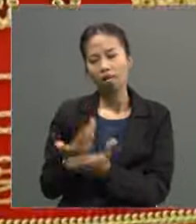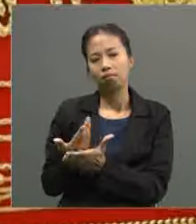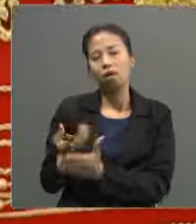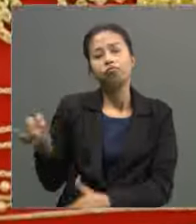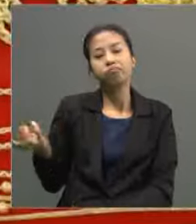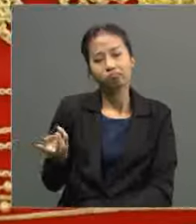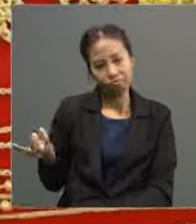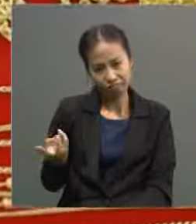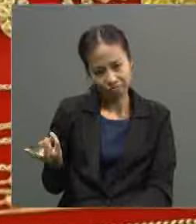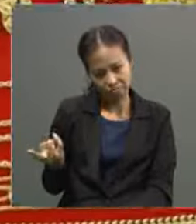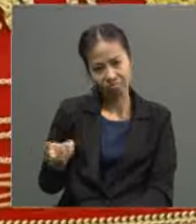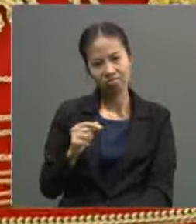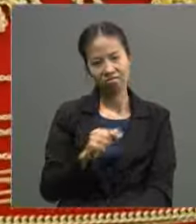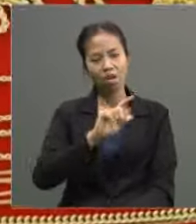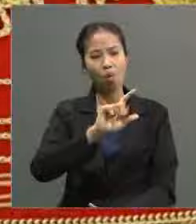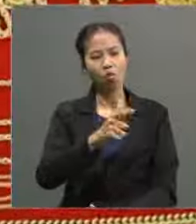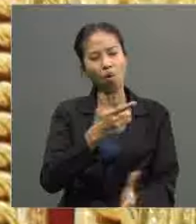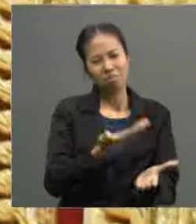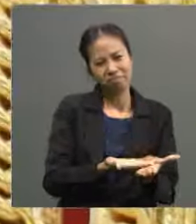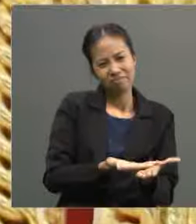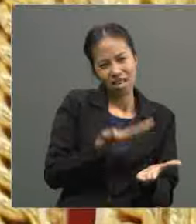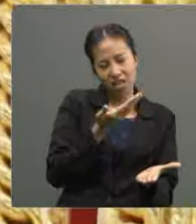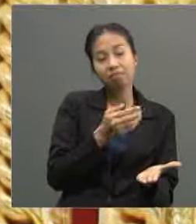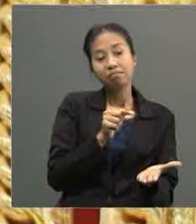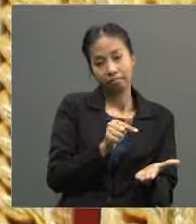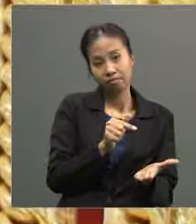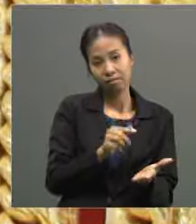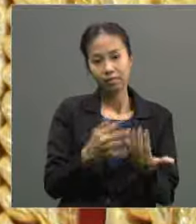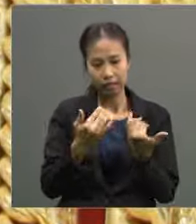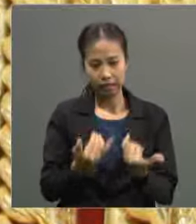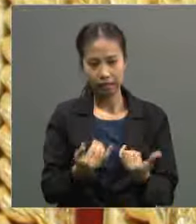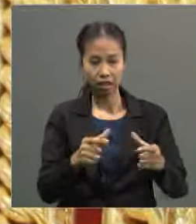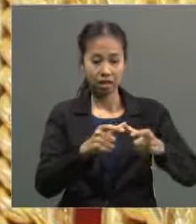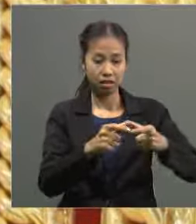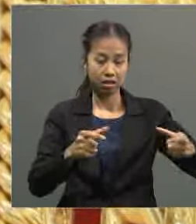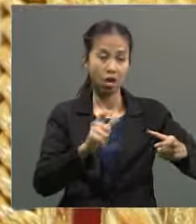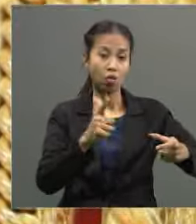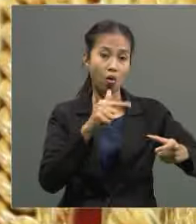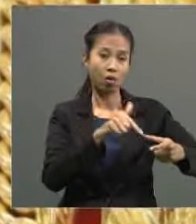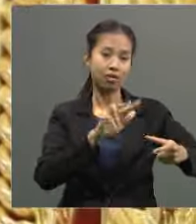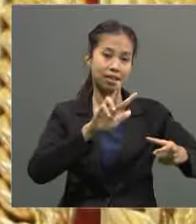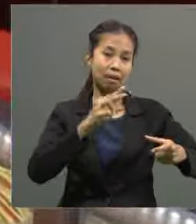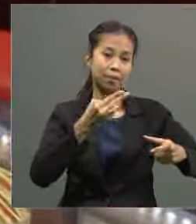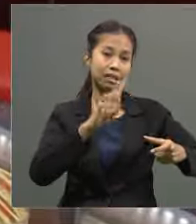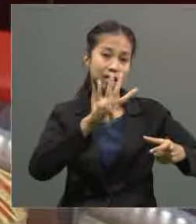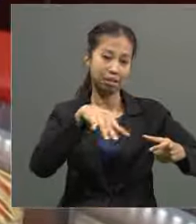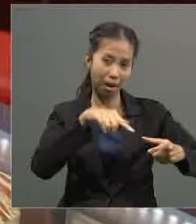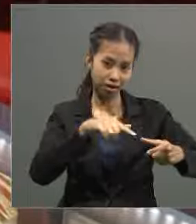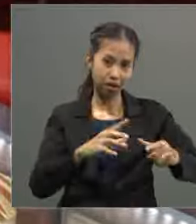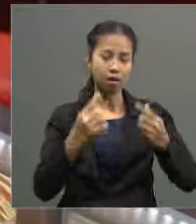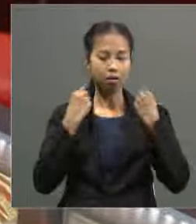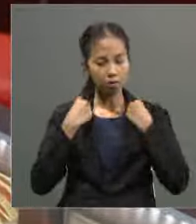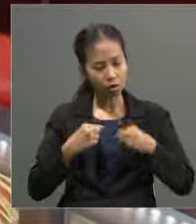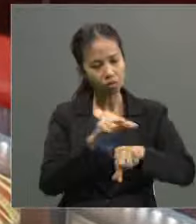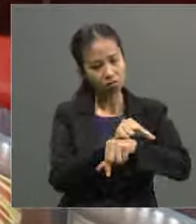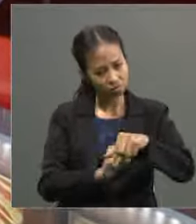ลงและราคาทองยังสูงขึ้นมากนะครับทองคำแท่งนี่บอกไป 34,000กว่าบาททองรูปพัน์นะ